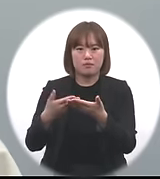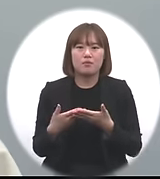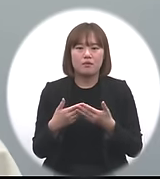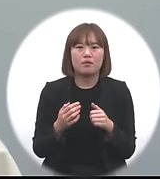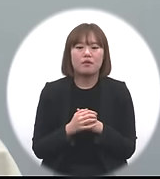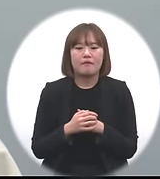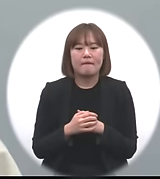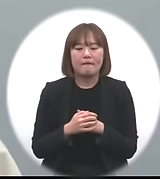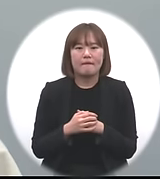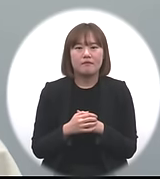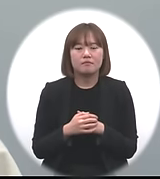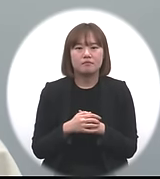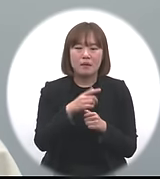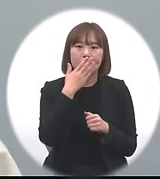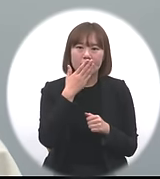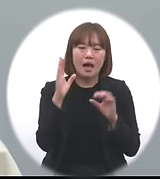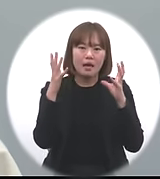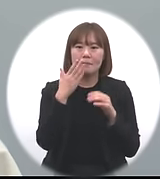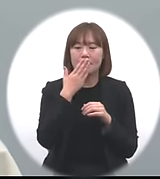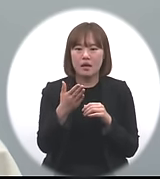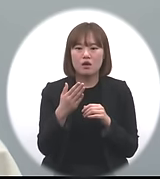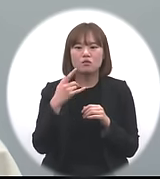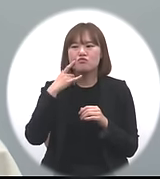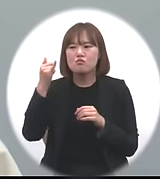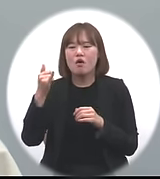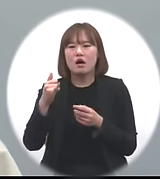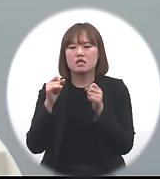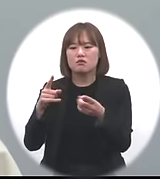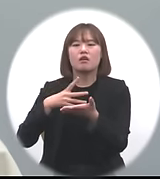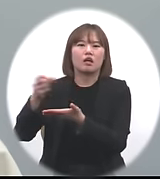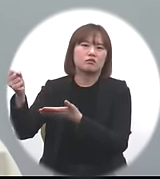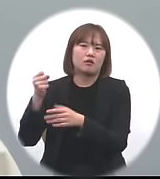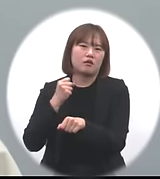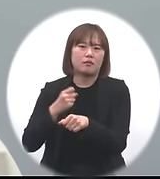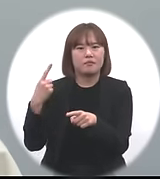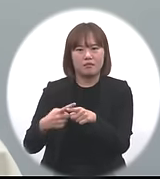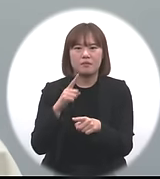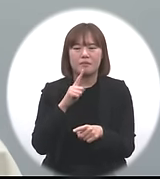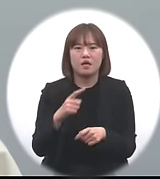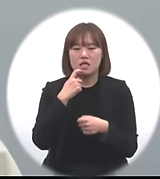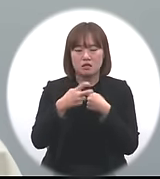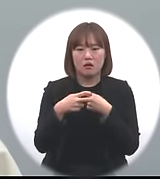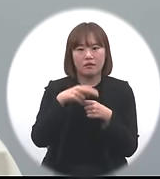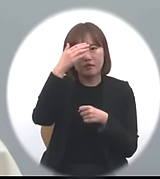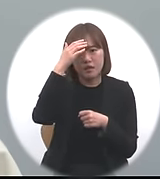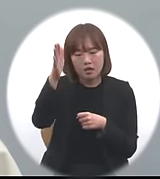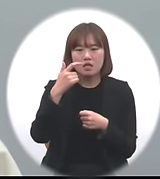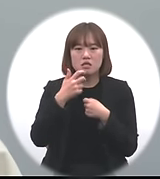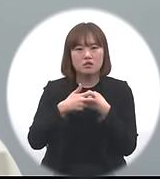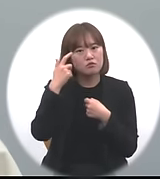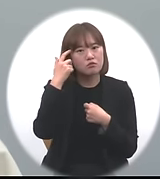애가 할수 있을 만한 기회를 다 보호자가 뺏고 있습니다. 치과에 와서 낯설고 의사가